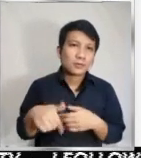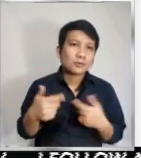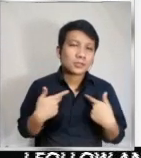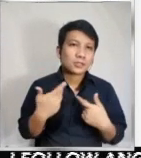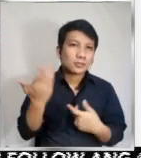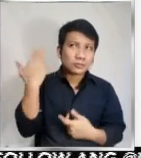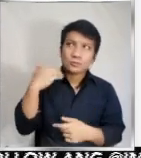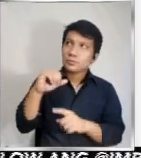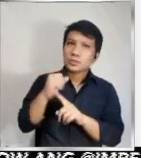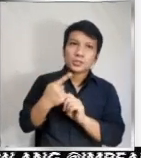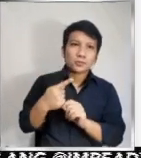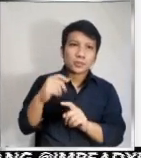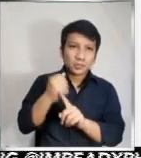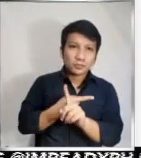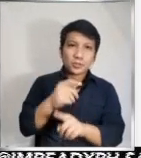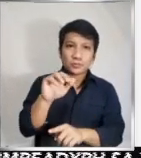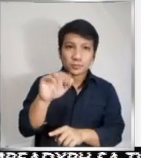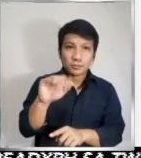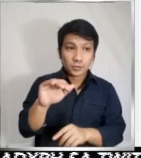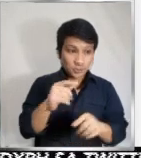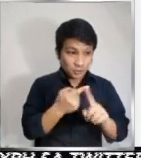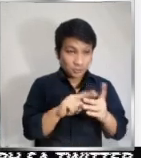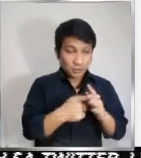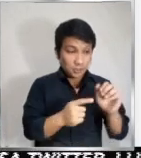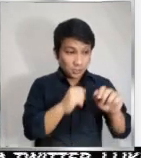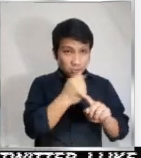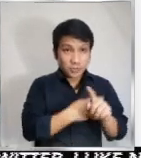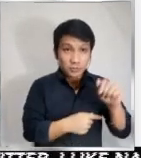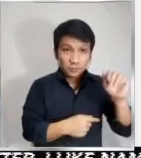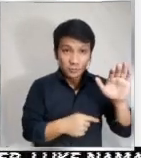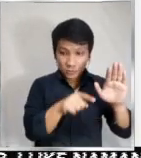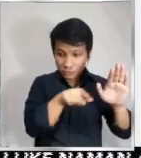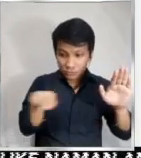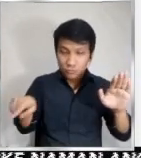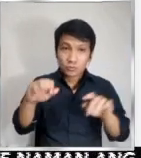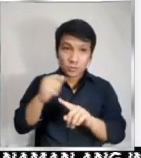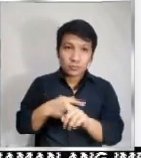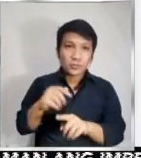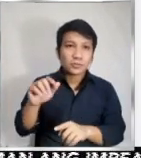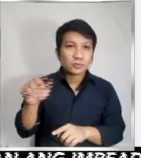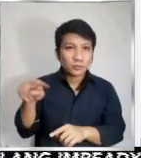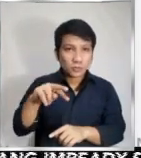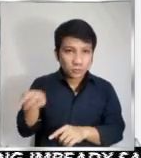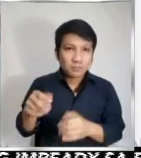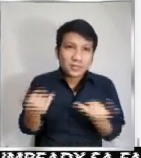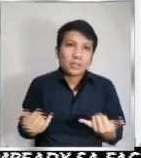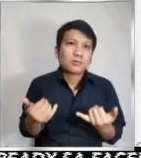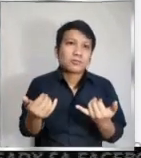15 hanggang April 22. Pero pataas na muli ang trend sa ngayon.